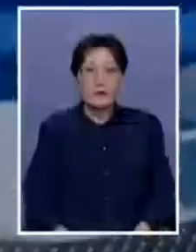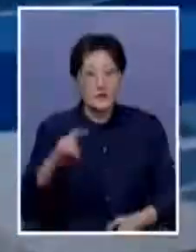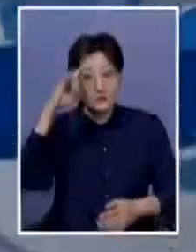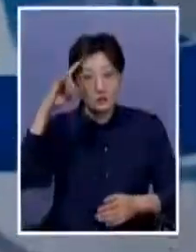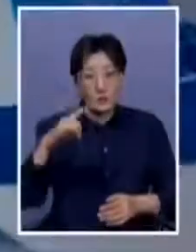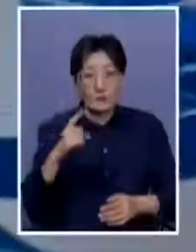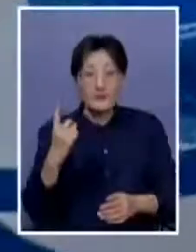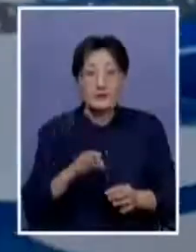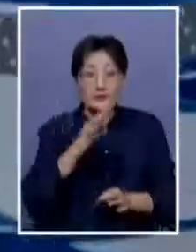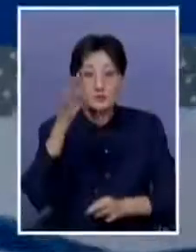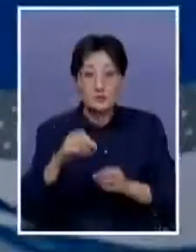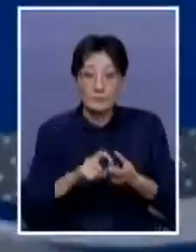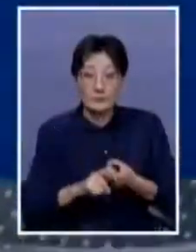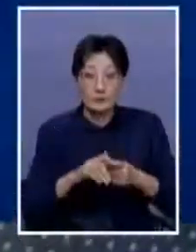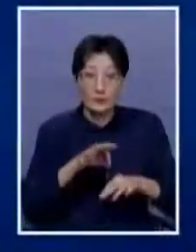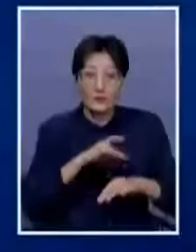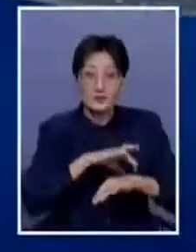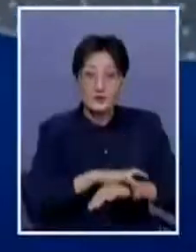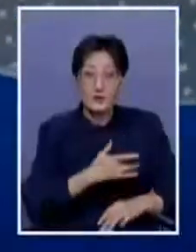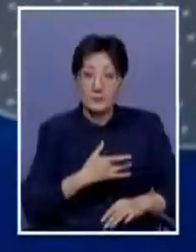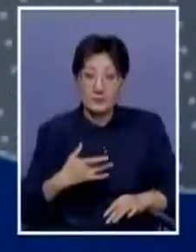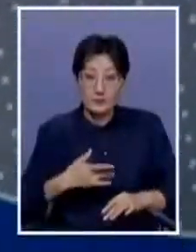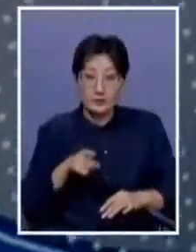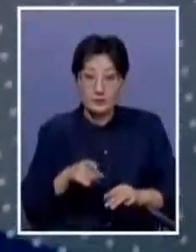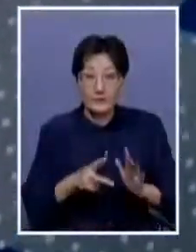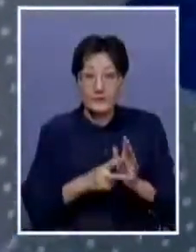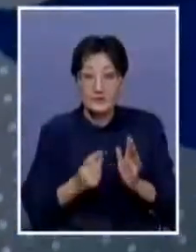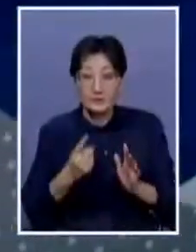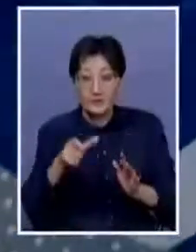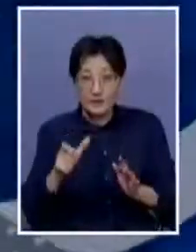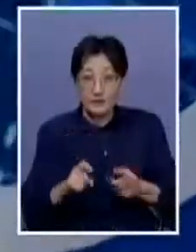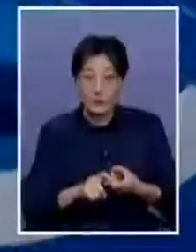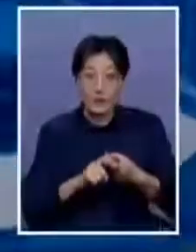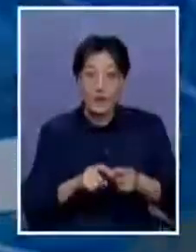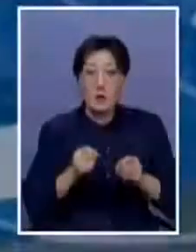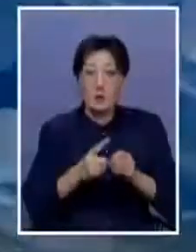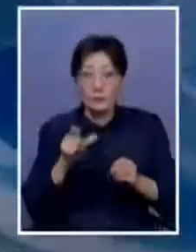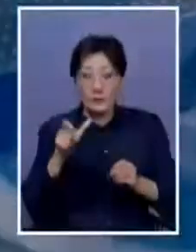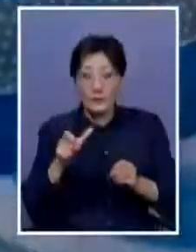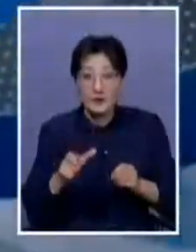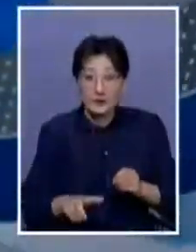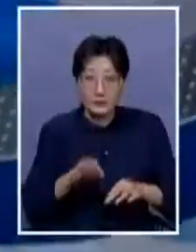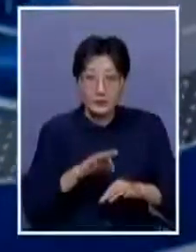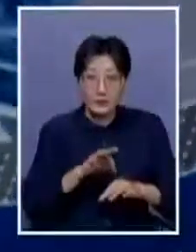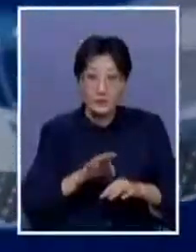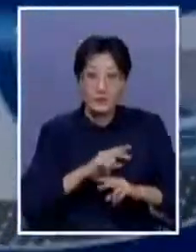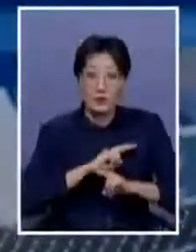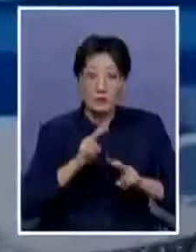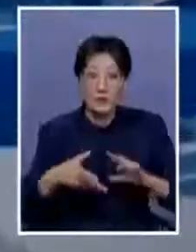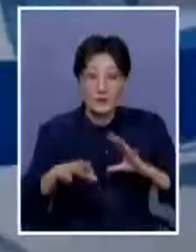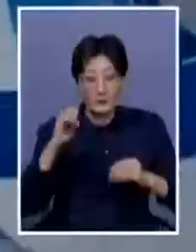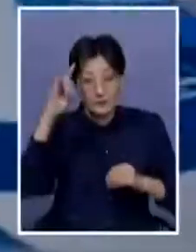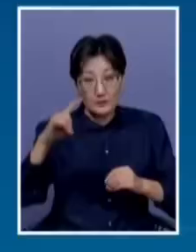Елімізде бір тәулікте коронавирус белгісі бар пневмонияға 1081 адам шалдығып, 11 науқас індеттен мерт болды. Жалпы